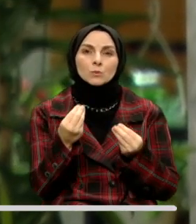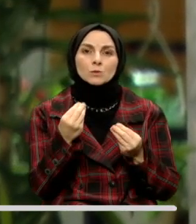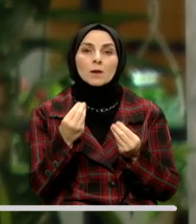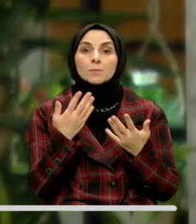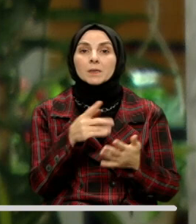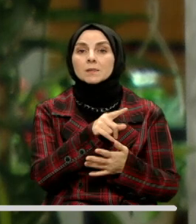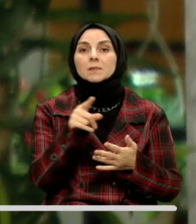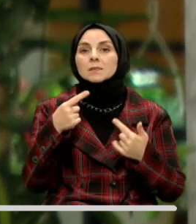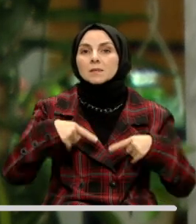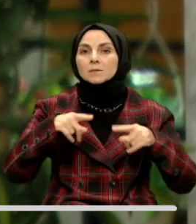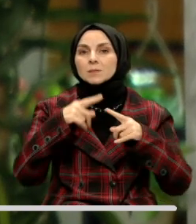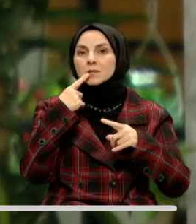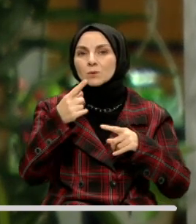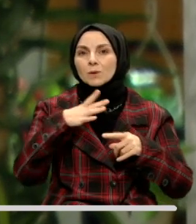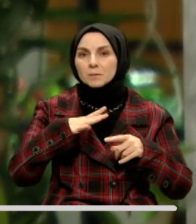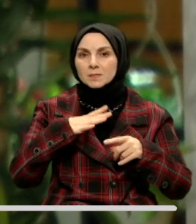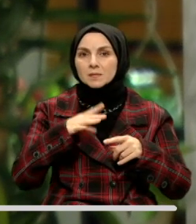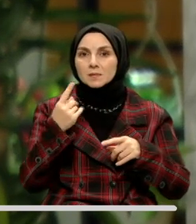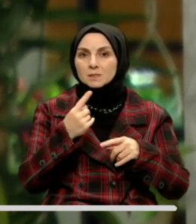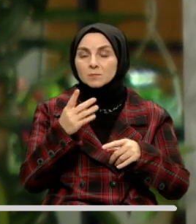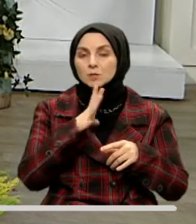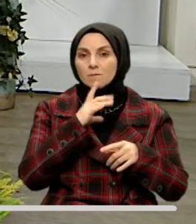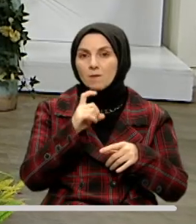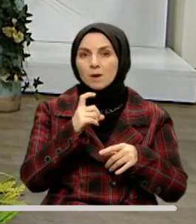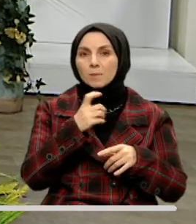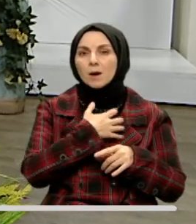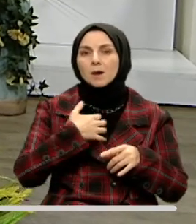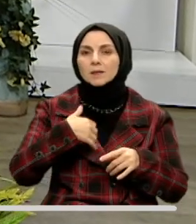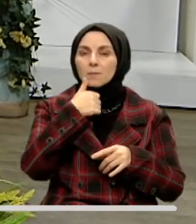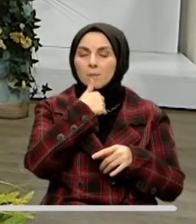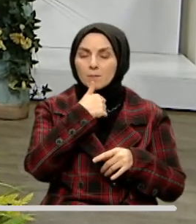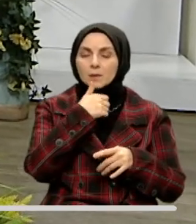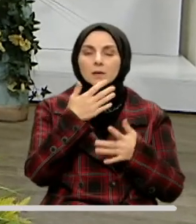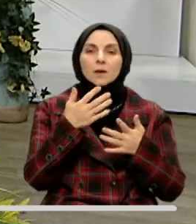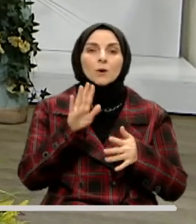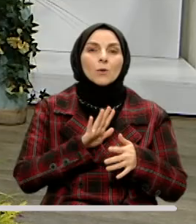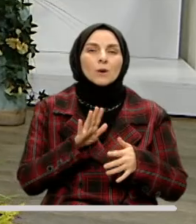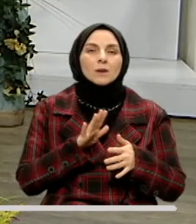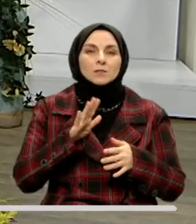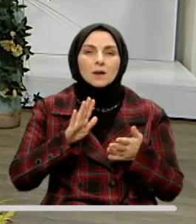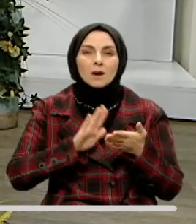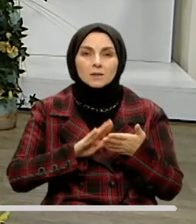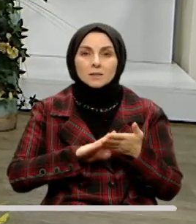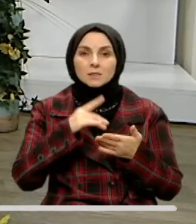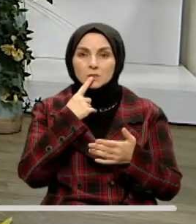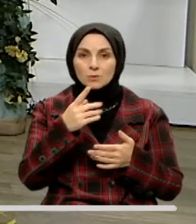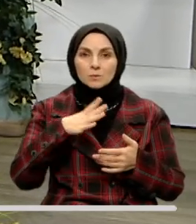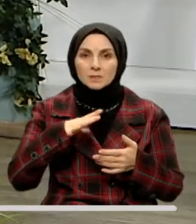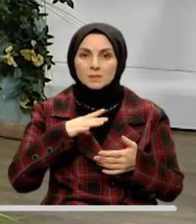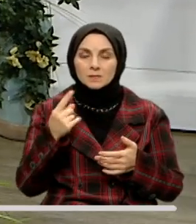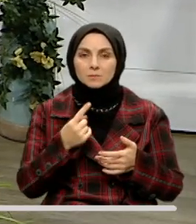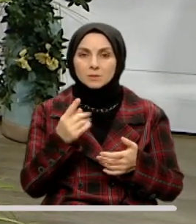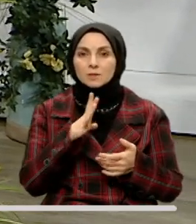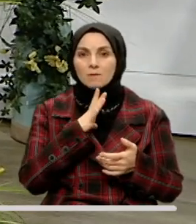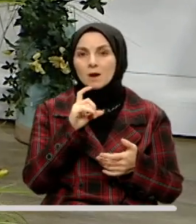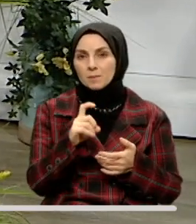bize söylemek istediğiniz yetişkinlere, öğretmenlere, öğrenci arkadaşlarınıza varsa söylemek istediğiniz bir şeyler dinleyelim.